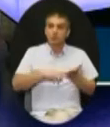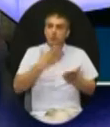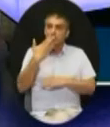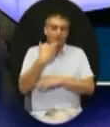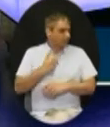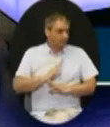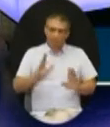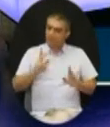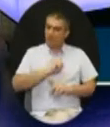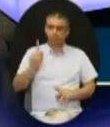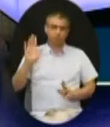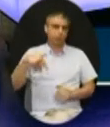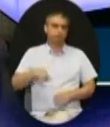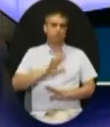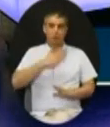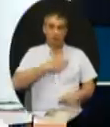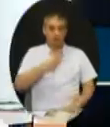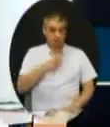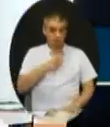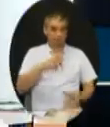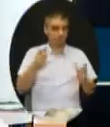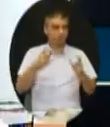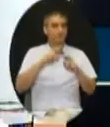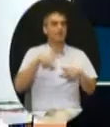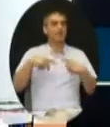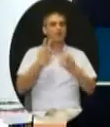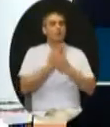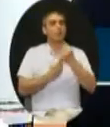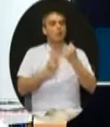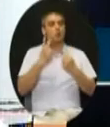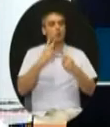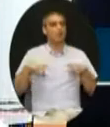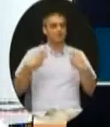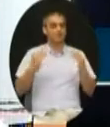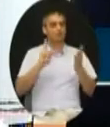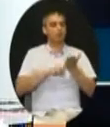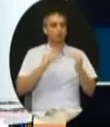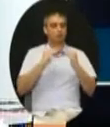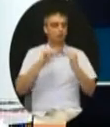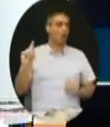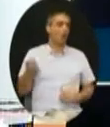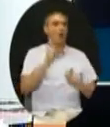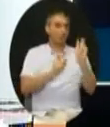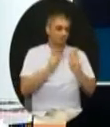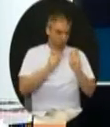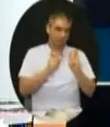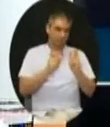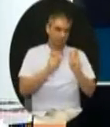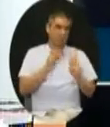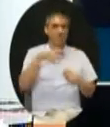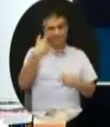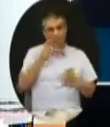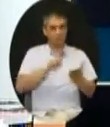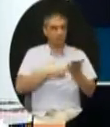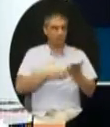של מדינת ישראל להתקיים פה. אם אתם רוצים מסגרת דו-לאומית שתיתן זכויות להיות שוות לכל האזרחים, אז, ולכם גם תהיה